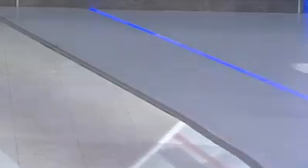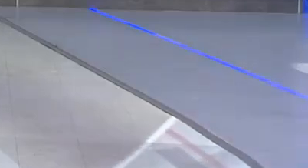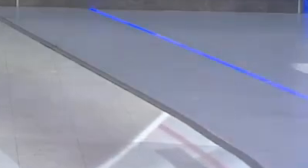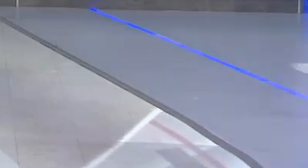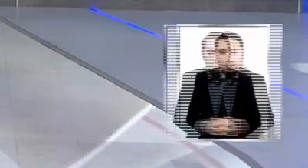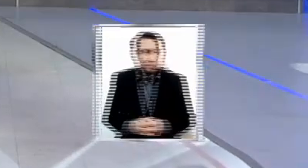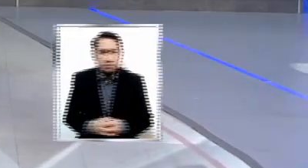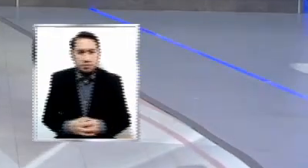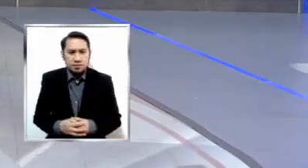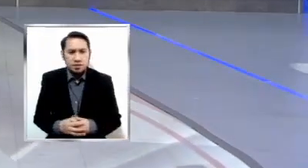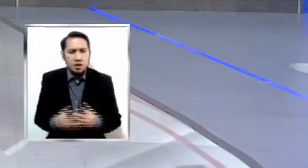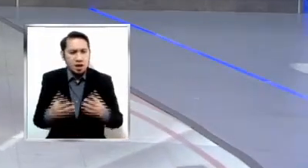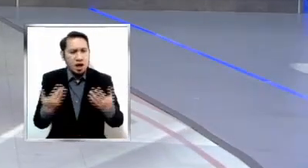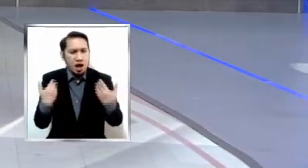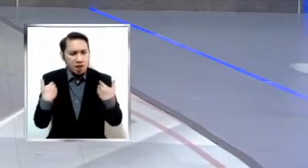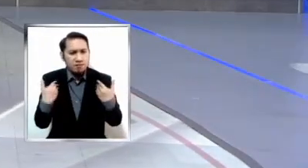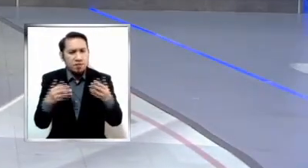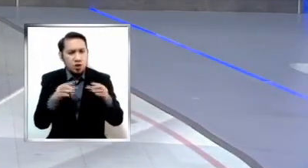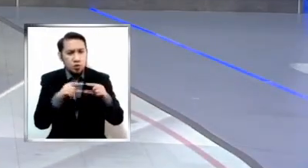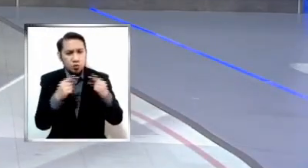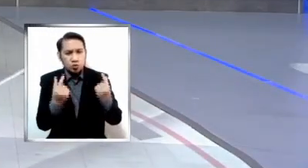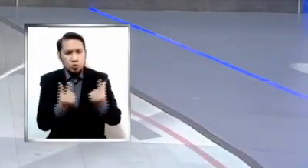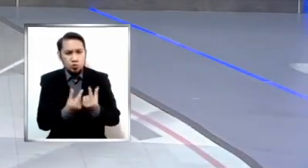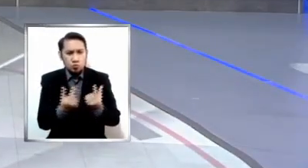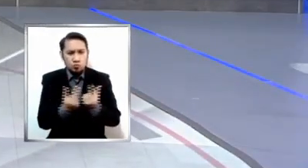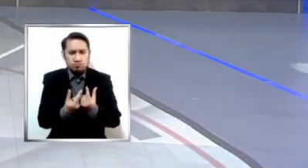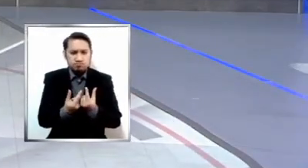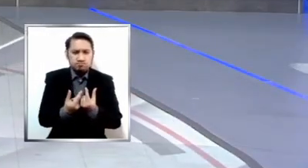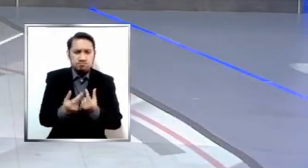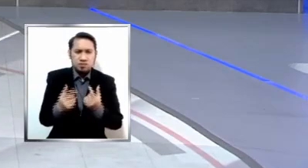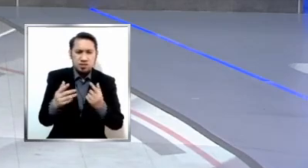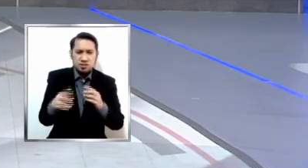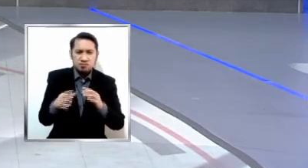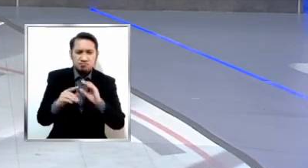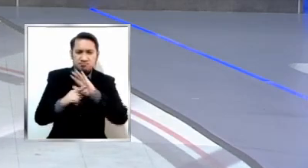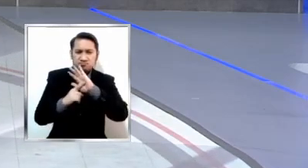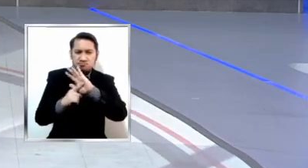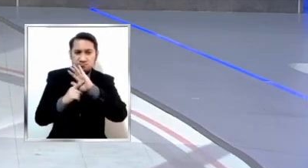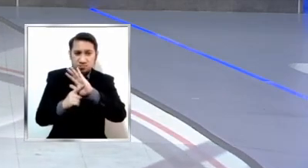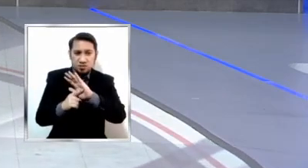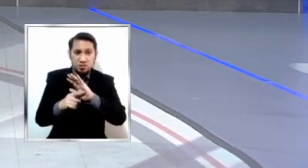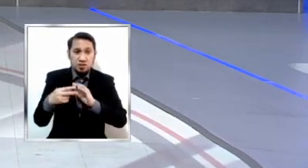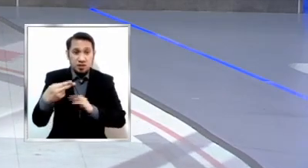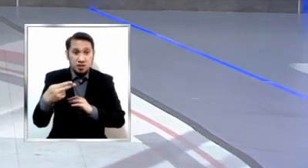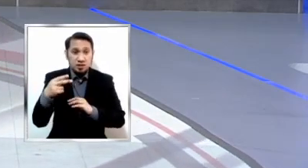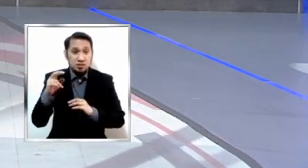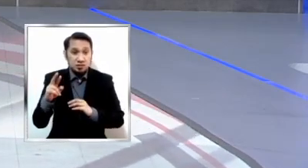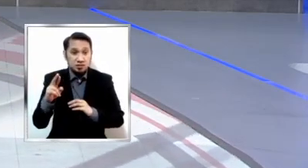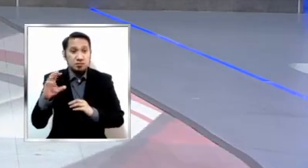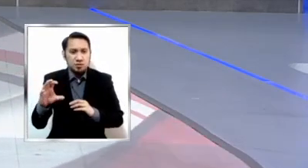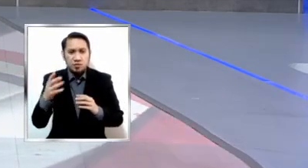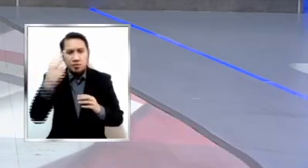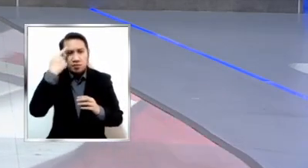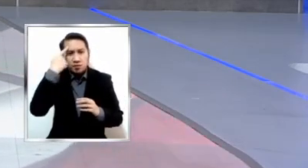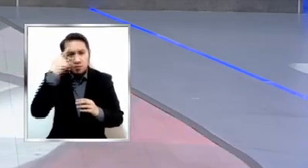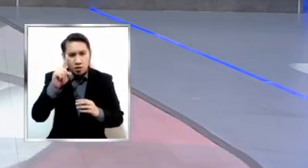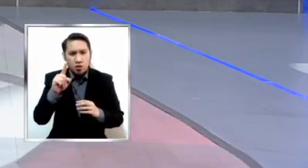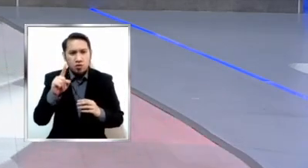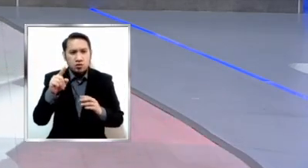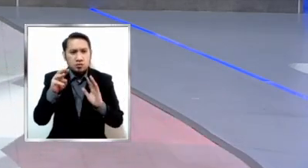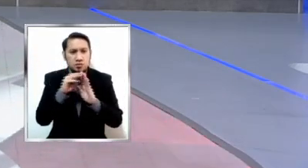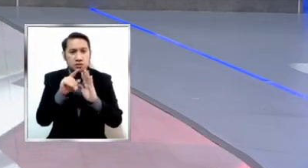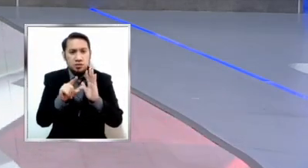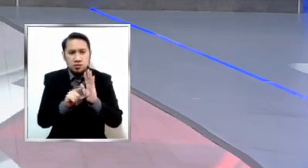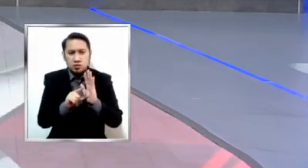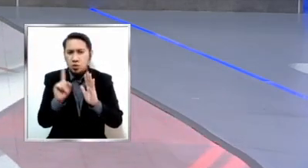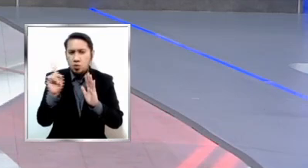May mga grupo ring nagprotesta sa Commission on Human Rights bilang pagunita sa anibersaryo ng martial law. Ang panawagan naman